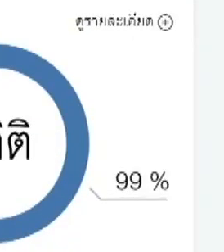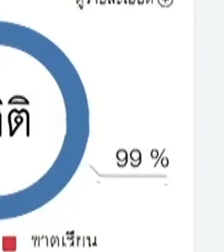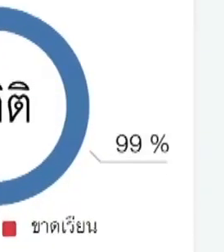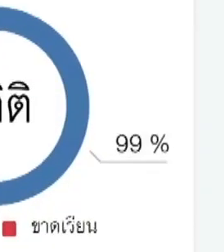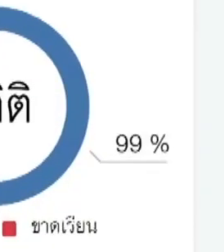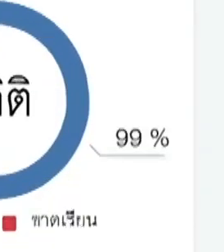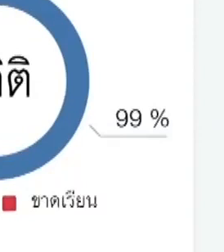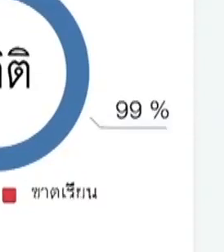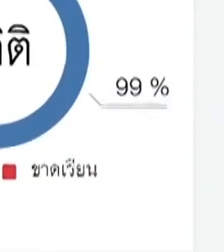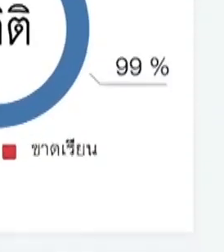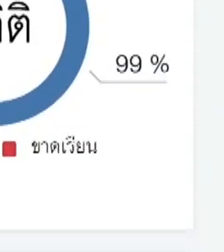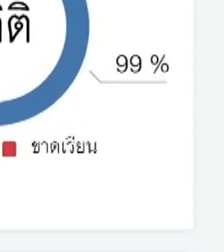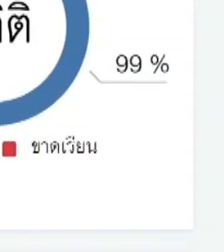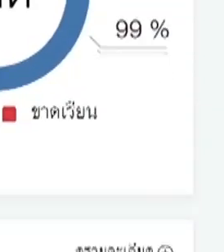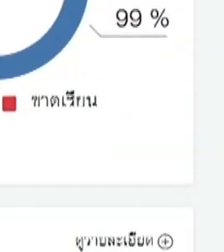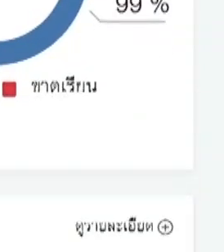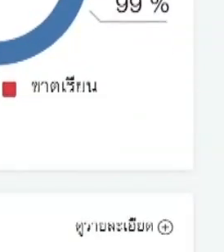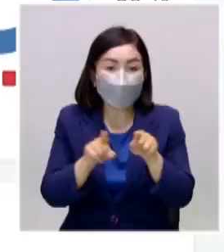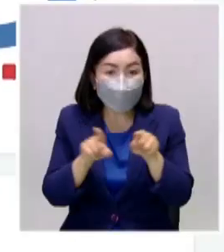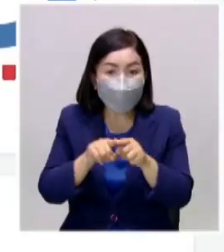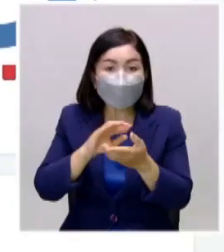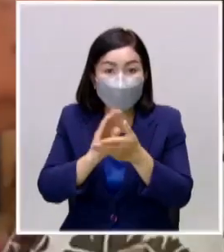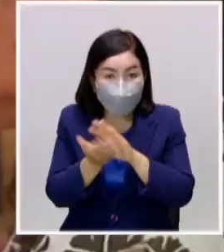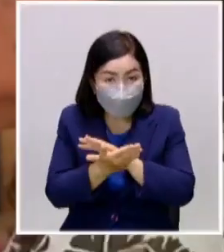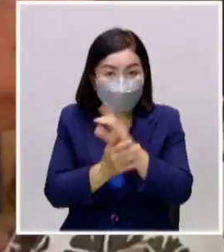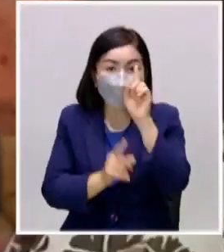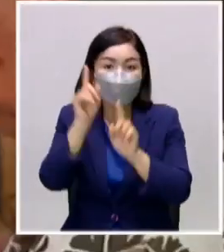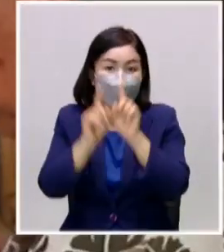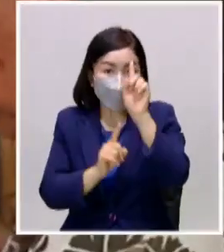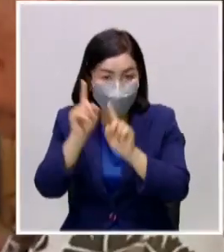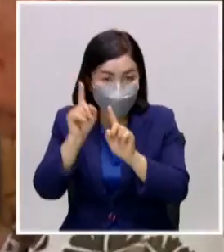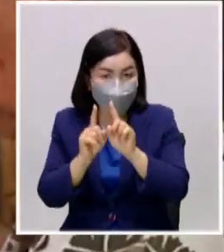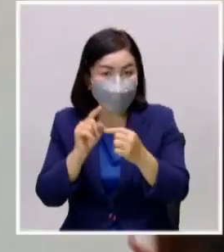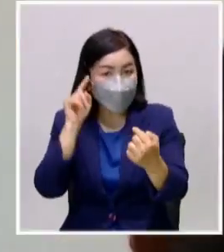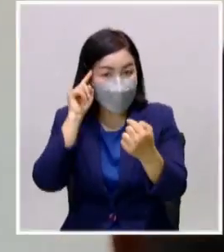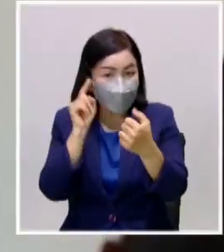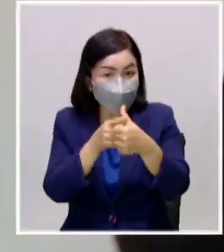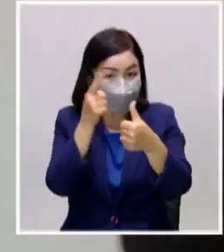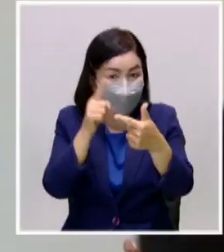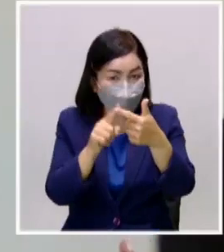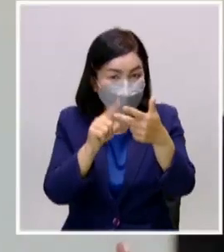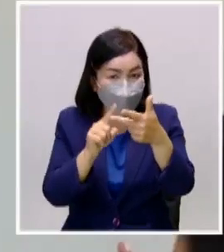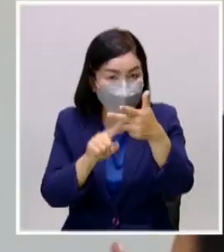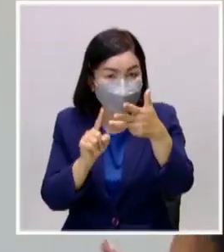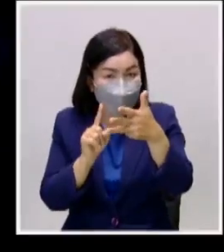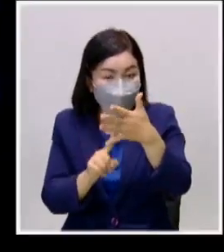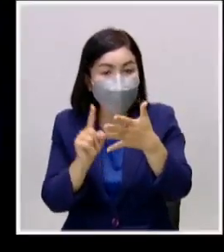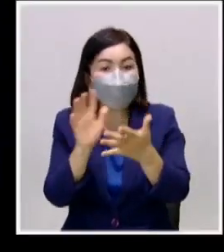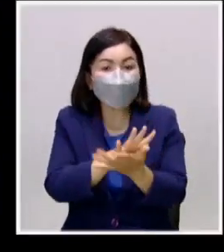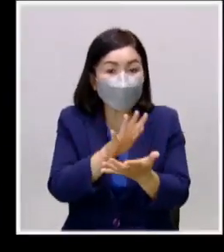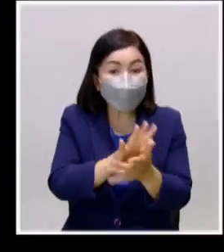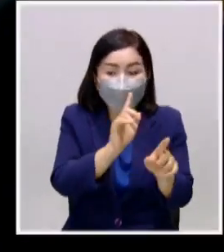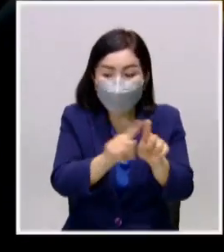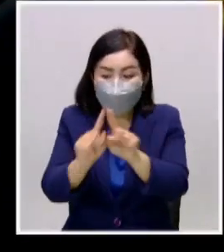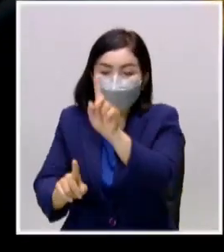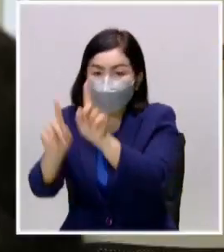ร่วมกันในประเด็นต่างๆต่อไปนี้คือการปรับเกณฑ์ตัวชี้วัดทั้ง5ด้านที่นำไปใช้จัดระดับคุณภาพโรงเรียนใน